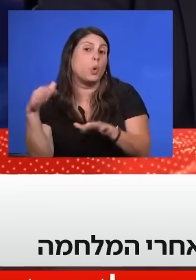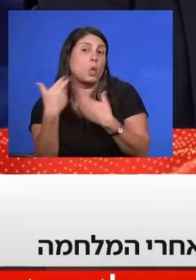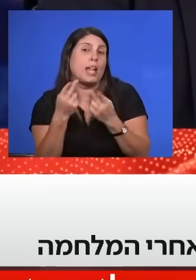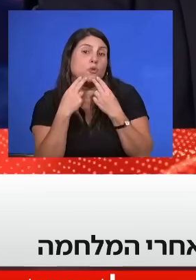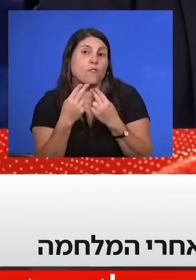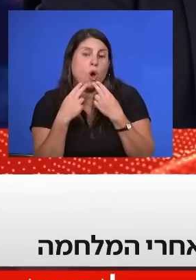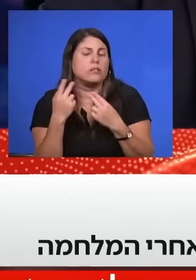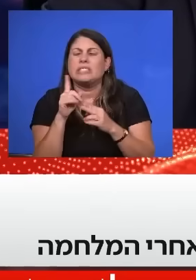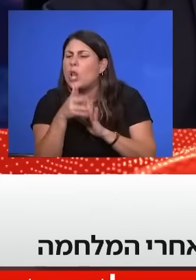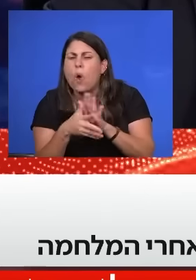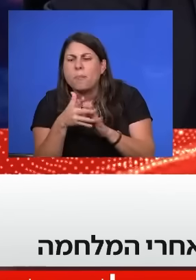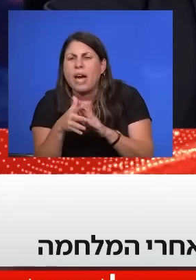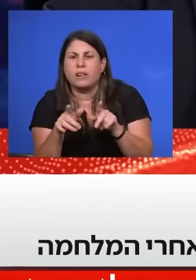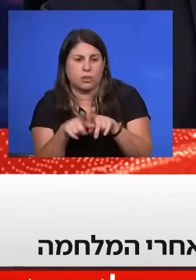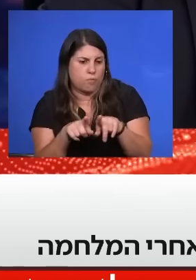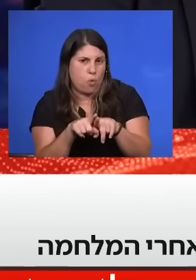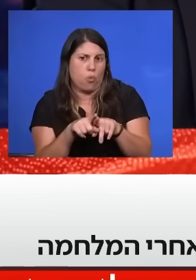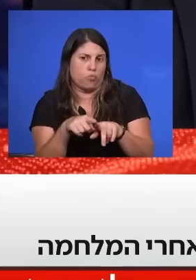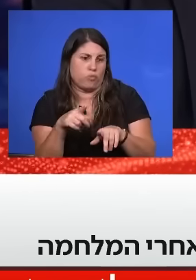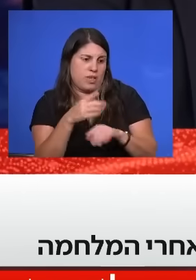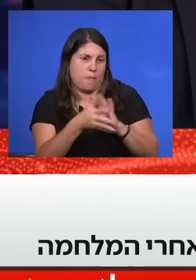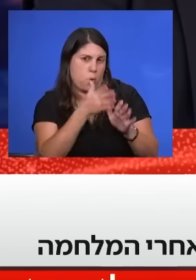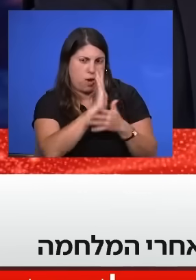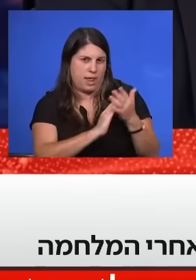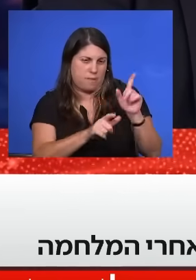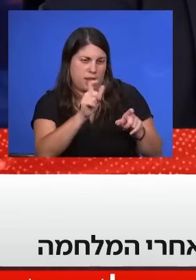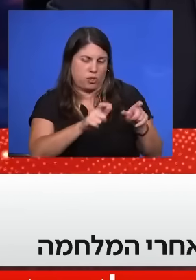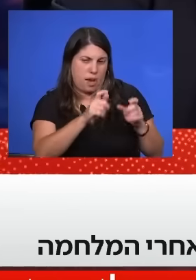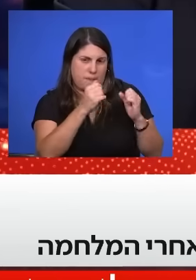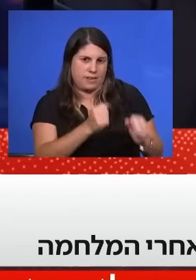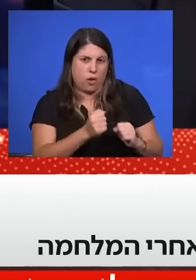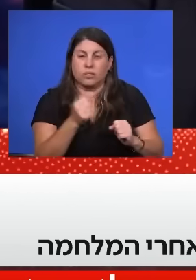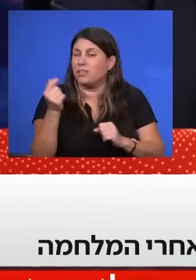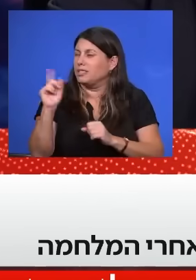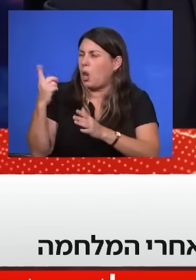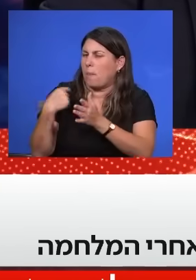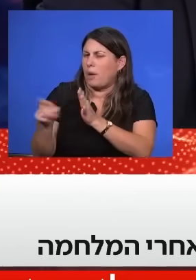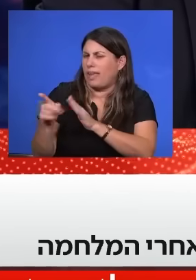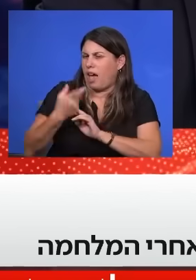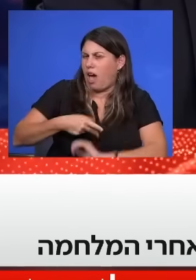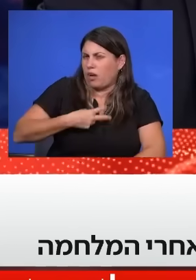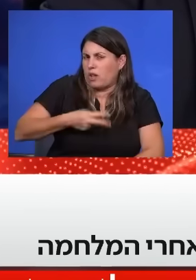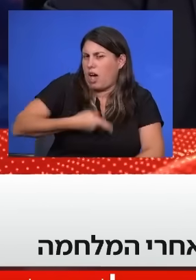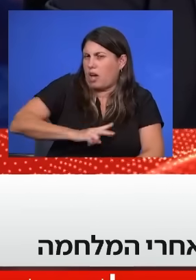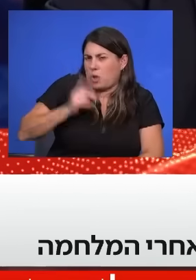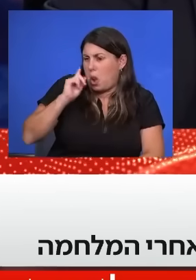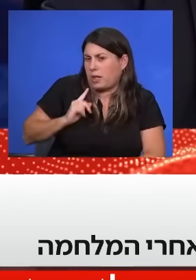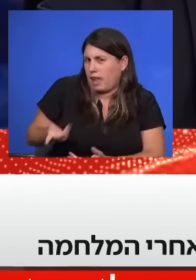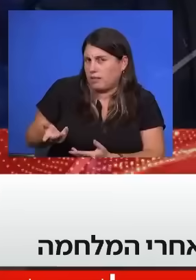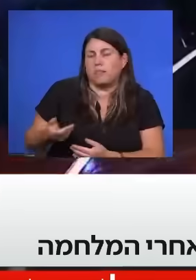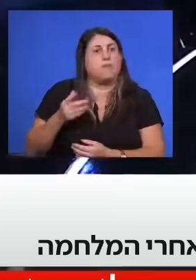שאמרו חלק מראשי מערכת הביטחון. אגב, זה לא פותר מאחריות. לא ידעתי, לא פותר מאחריות. גם מבחינה חוקית. אני הייתי